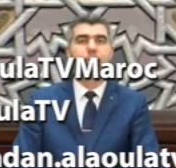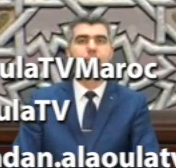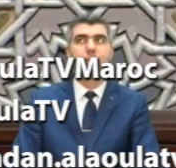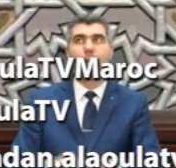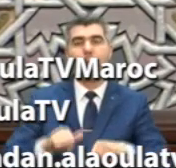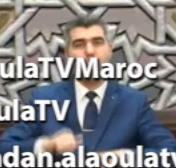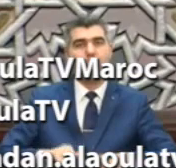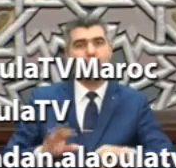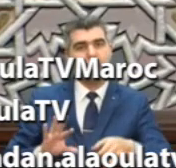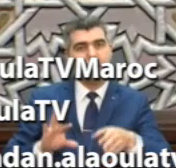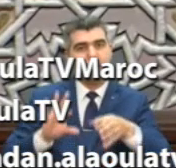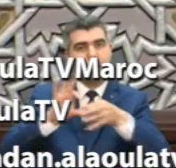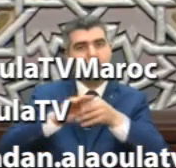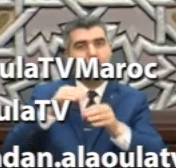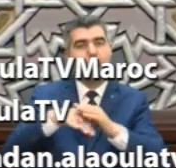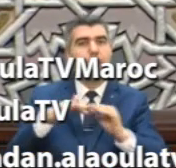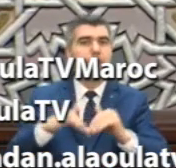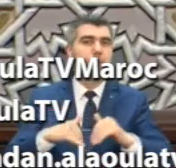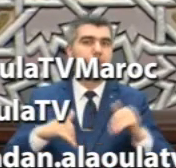هذه الجلسة العمومية